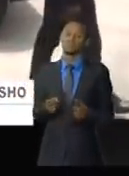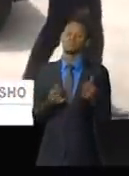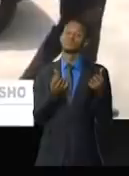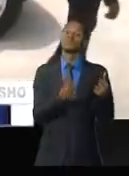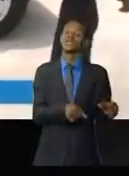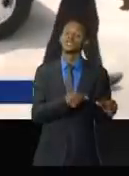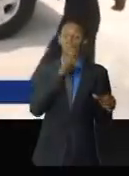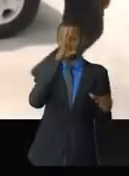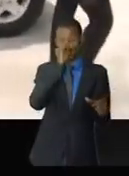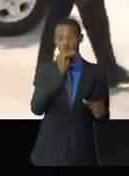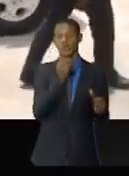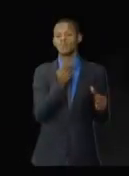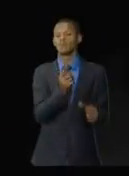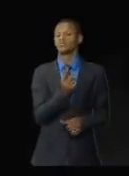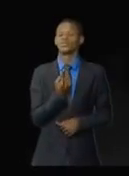mari désormais veuf.